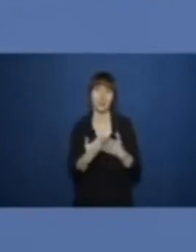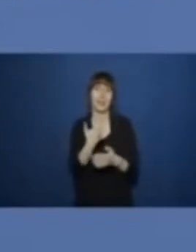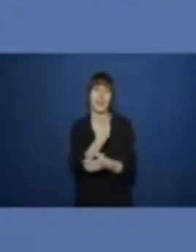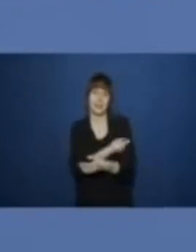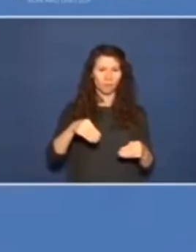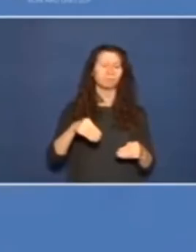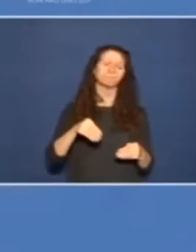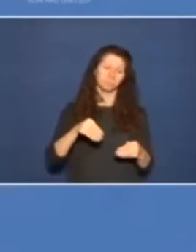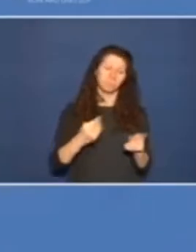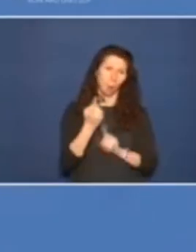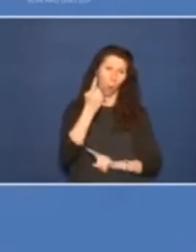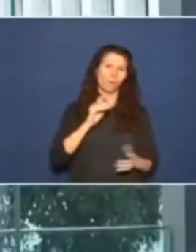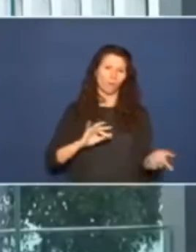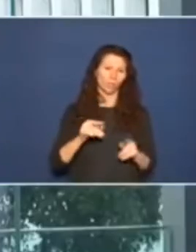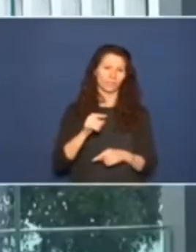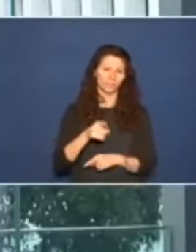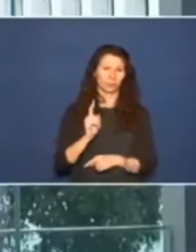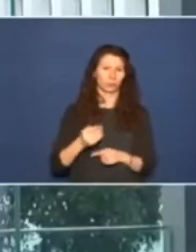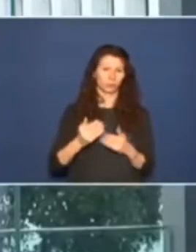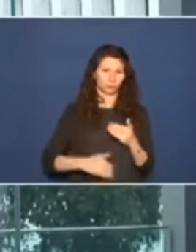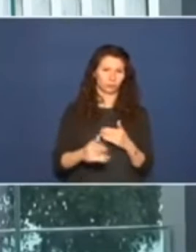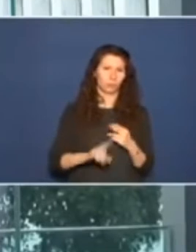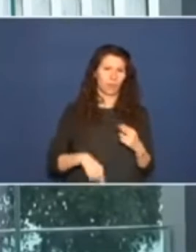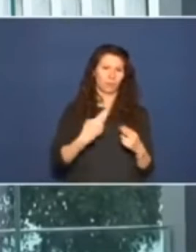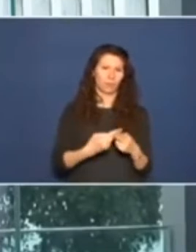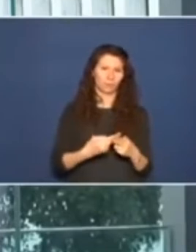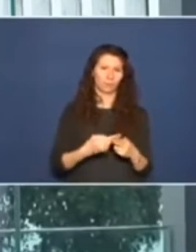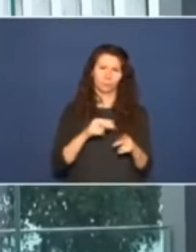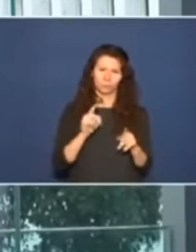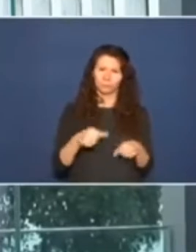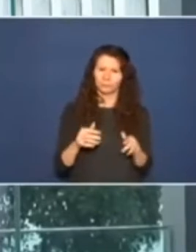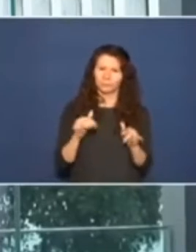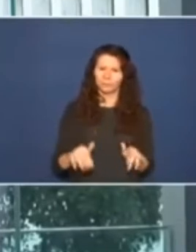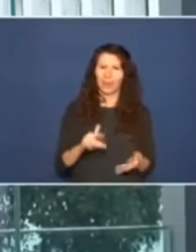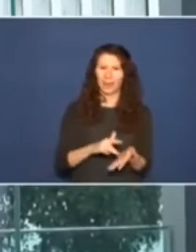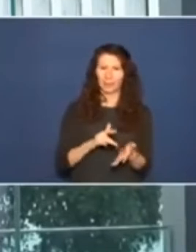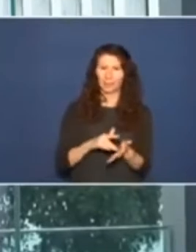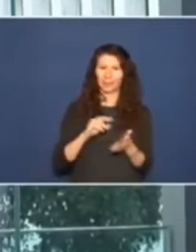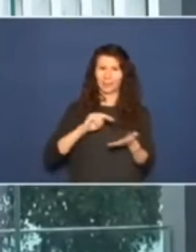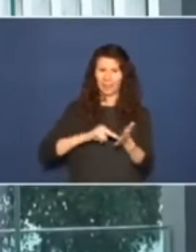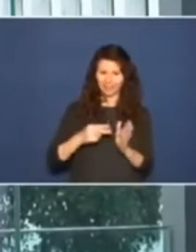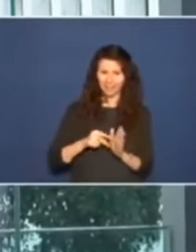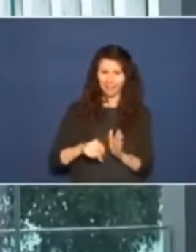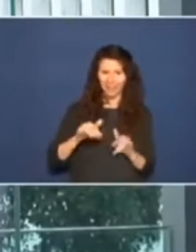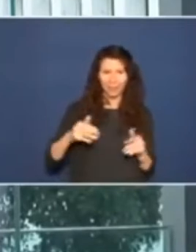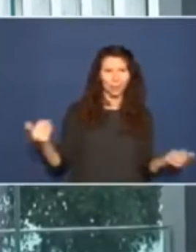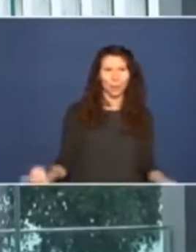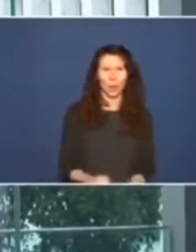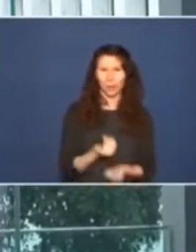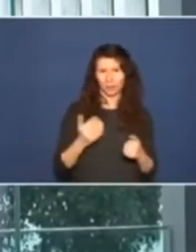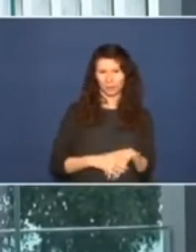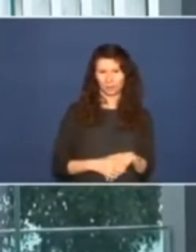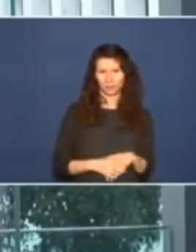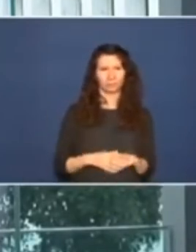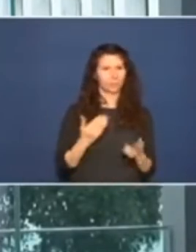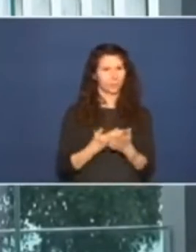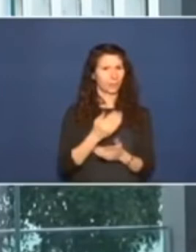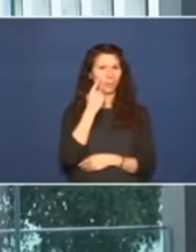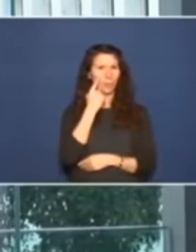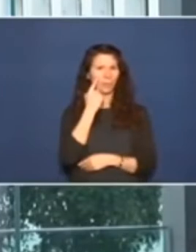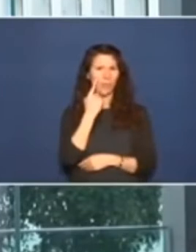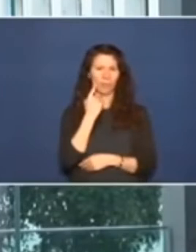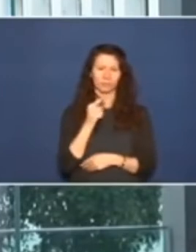noch auftreten. Verteidigung von Merkel sei aber gesagt, dass Herr Wieler auch schon einmal genau das Gegenteil behauptet hat. Was für ein Vergnügen für Faktenfinder, die